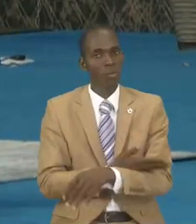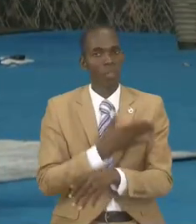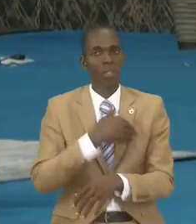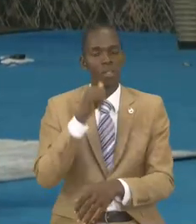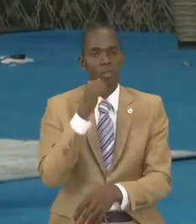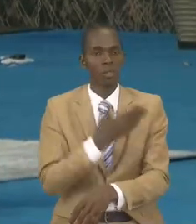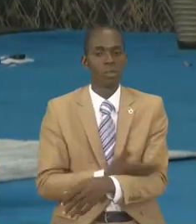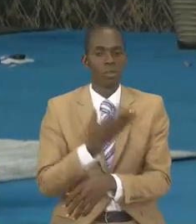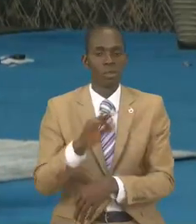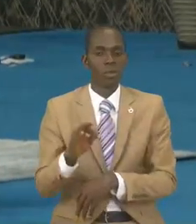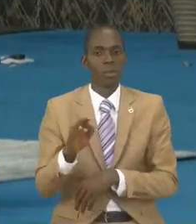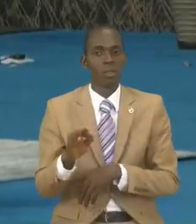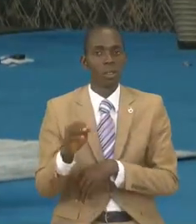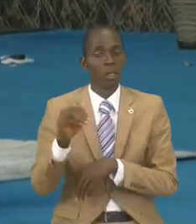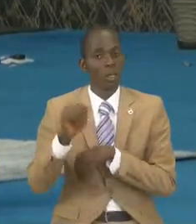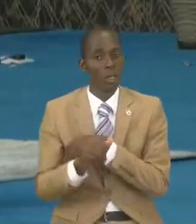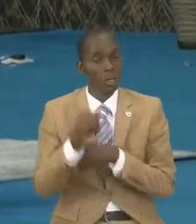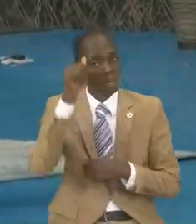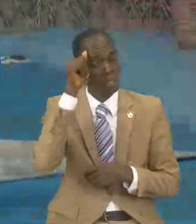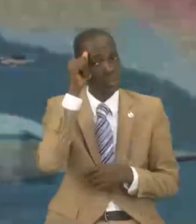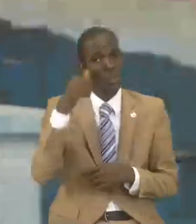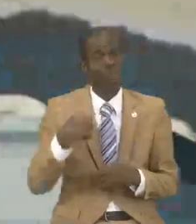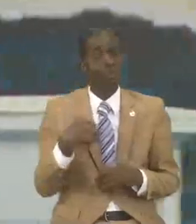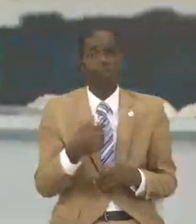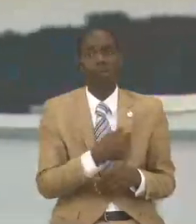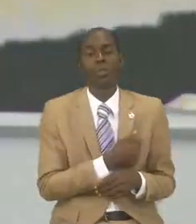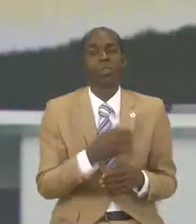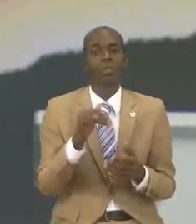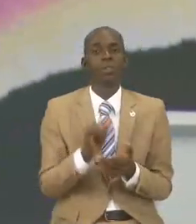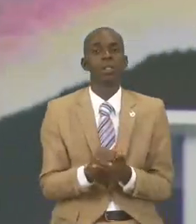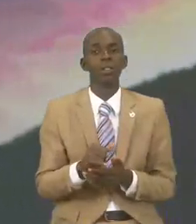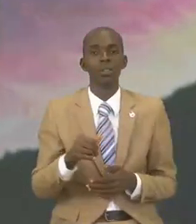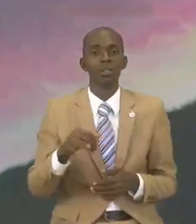et les filles d'Adam, nous, nés dans le